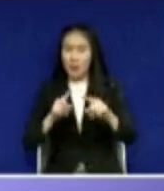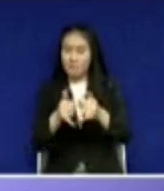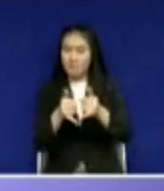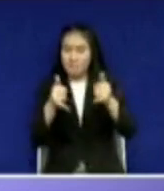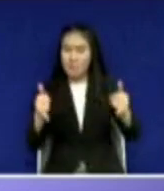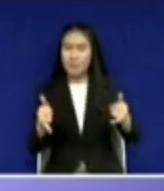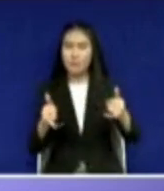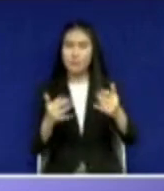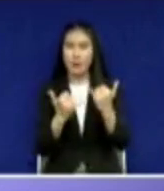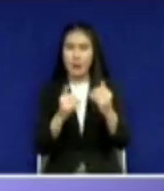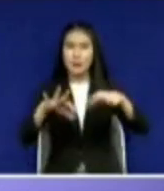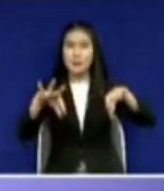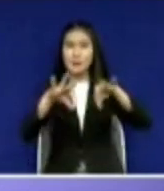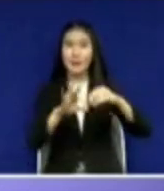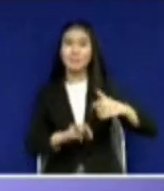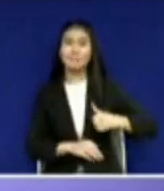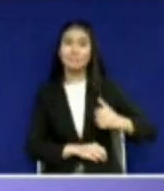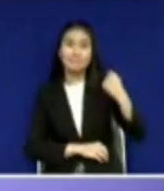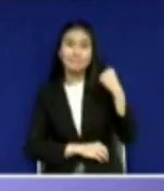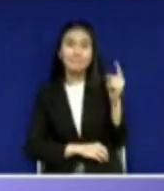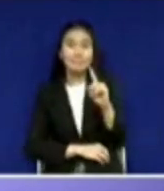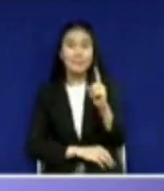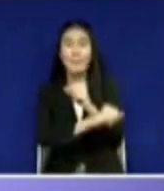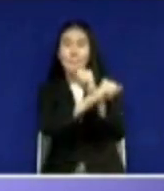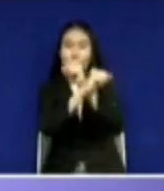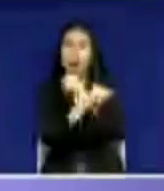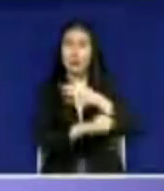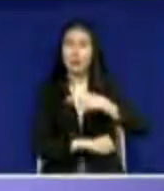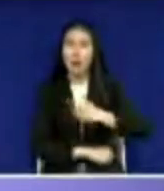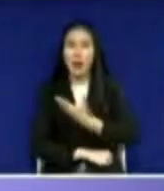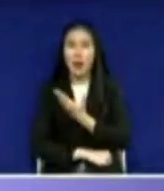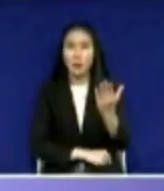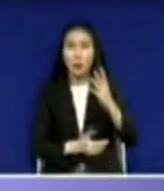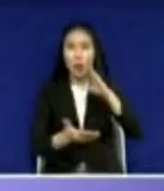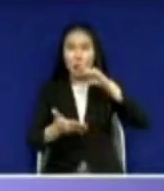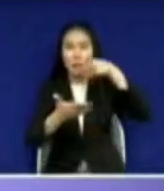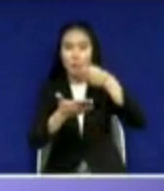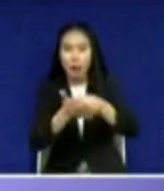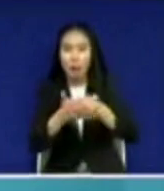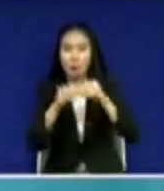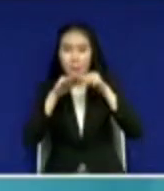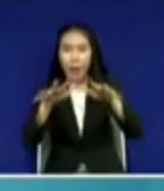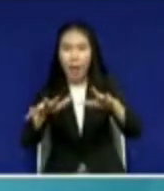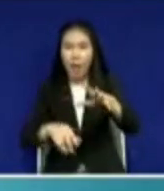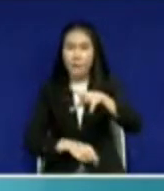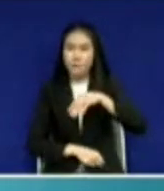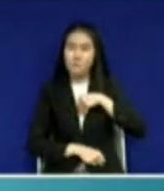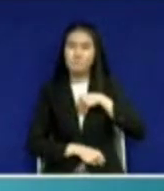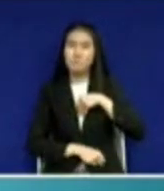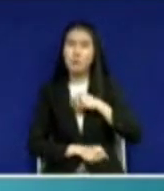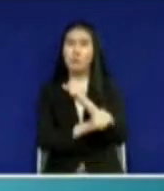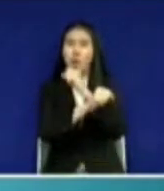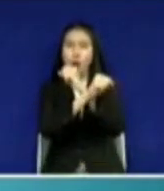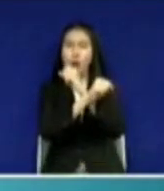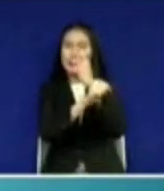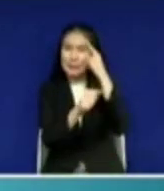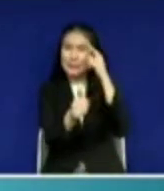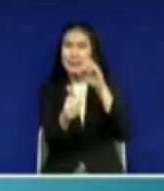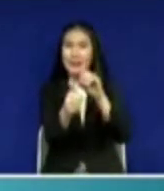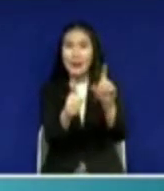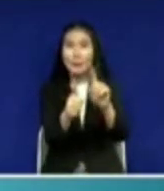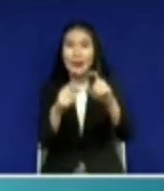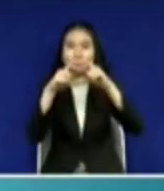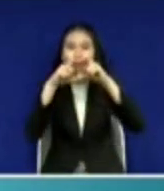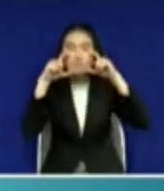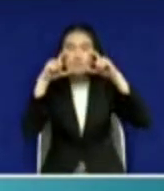ความมั่นใจสูงสุดในการป้องกันไม่ให้เราแพร่เชื้อไปให้ผู้อื่นหรือรับเชื้อมาได้ค่ะก็ยังแนะนำว่ายังคงสวม